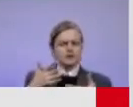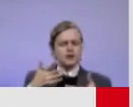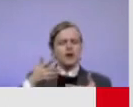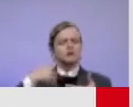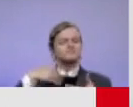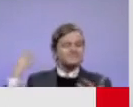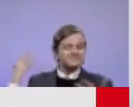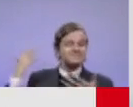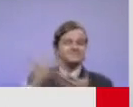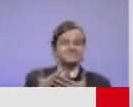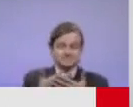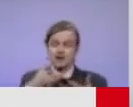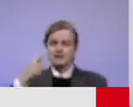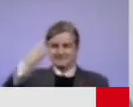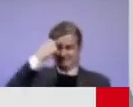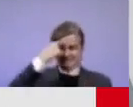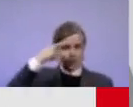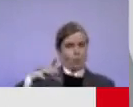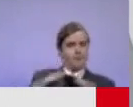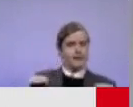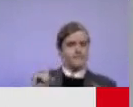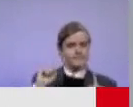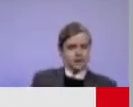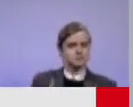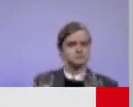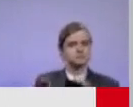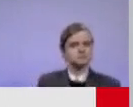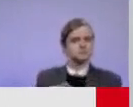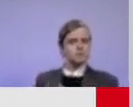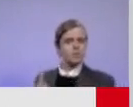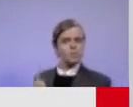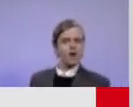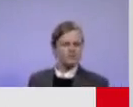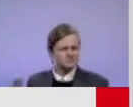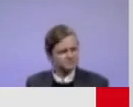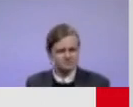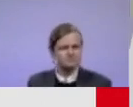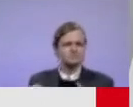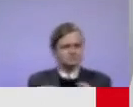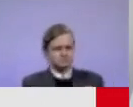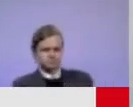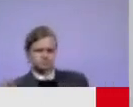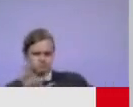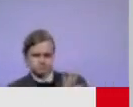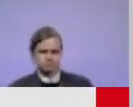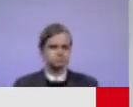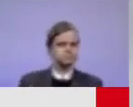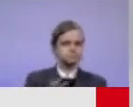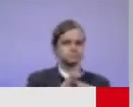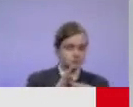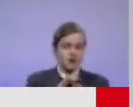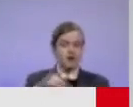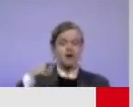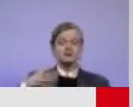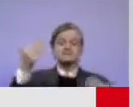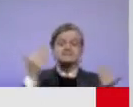liberală revigorează destinul neamului nostru. Partidul Național Liberal arată astăzi lumii